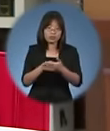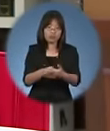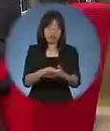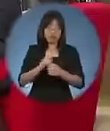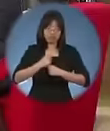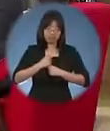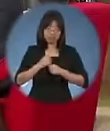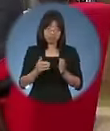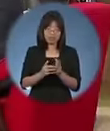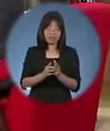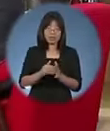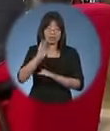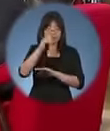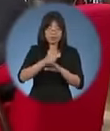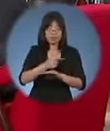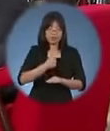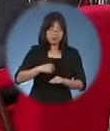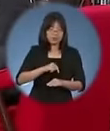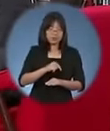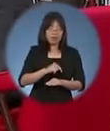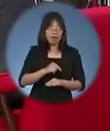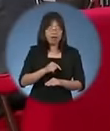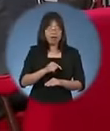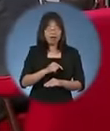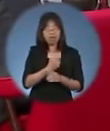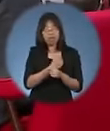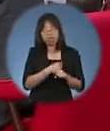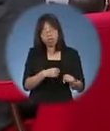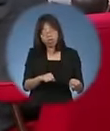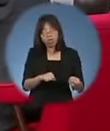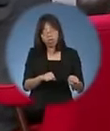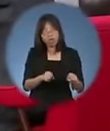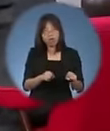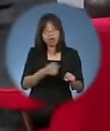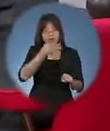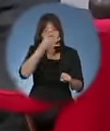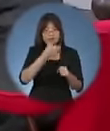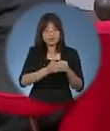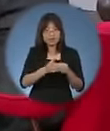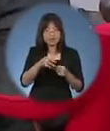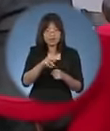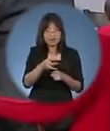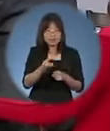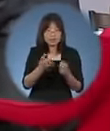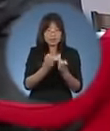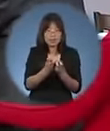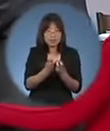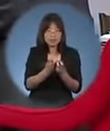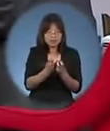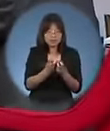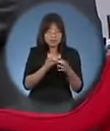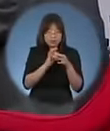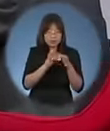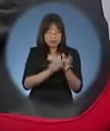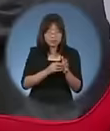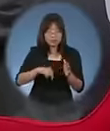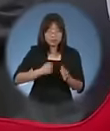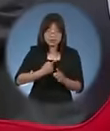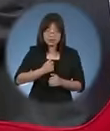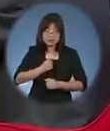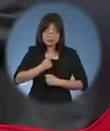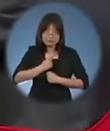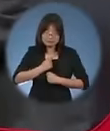어찌 보면. 그러니까 나중에는 중국이 너무 크다 보니까 네. 4대라는 방식을 통했더라도 자주성은 지켜왔거든요. 우리를 지키고 살아보자. 네.